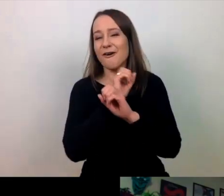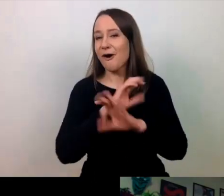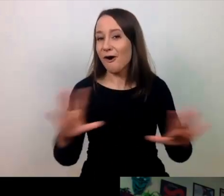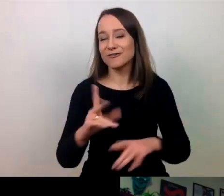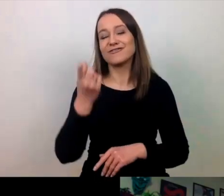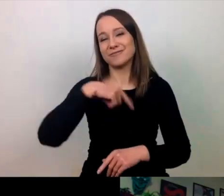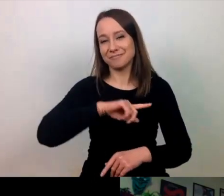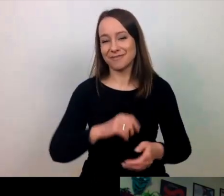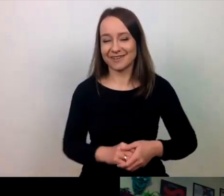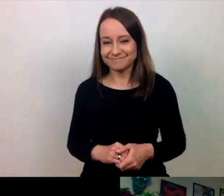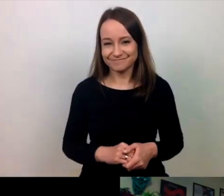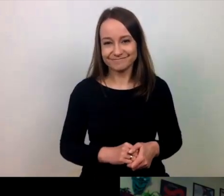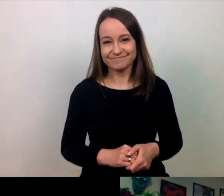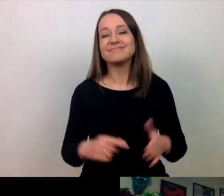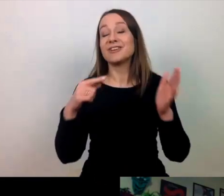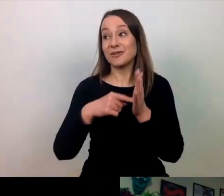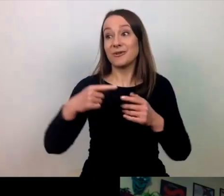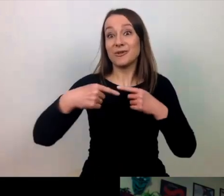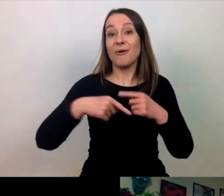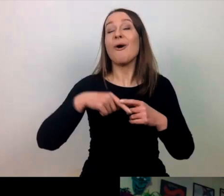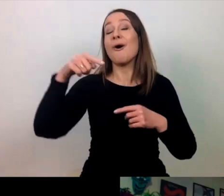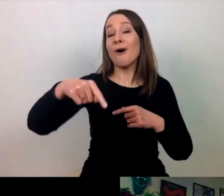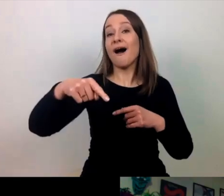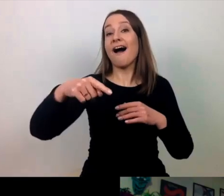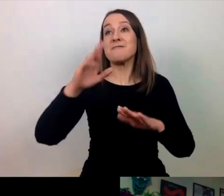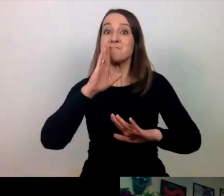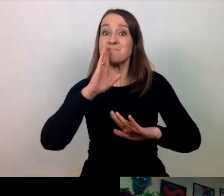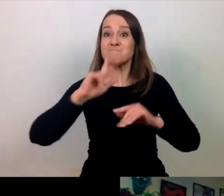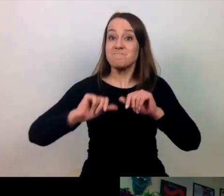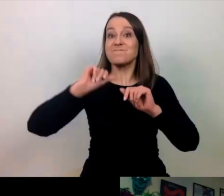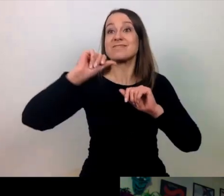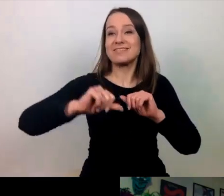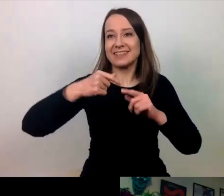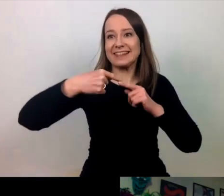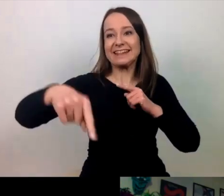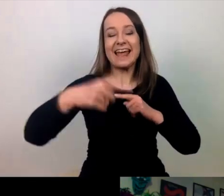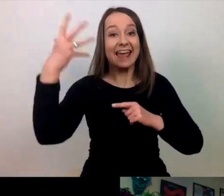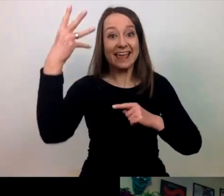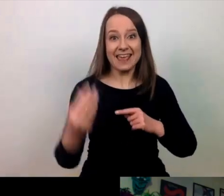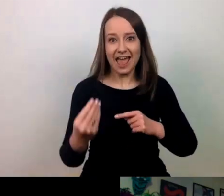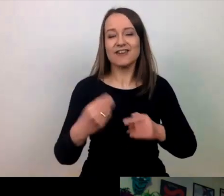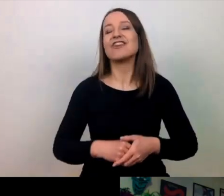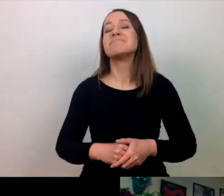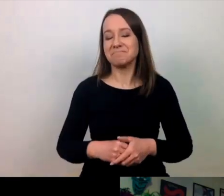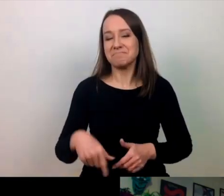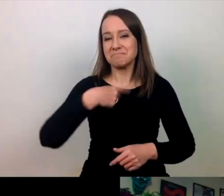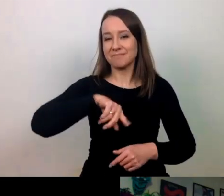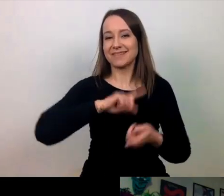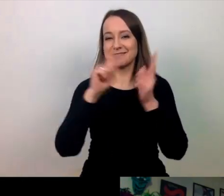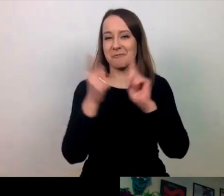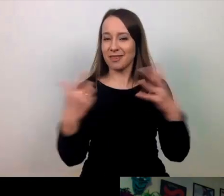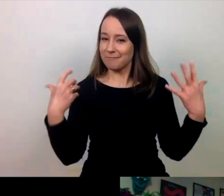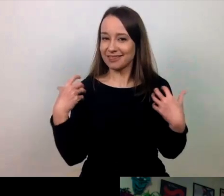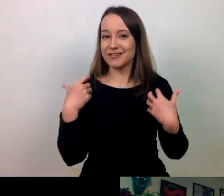że tej jesieni, tej już przyszłorocznej jesieni, ale tej najbliższej dla nas jesieni spotkamy się w świecie realnym i znowu będziemy